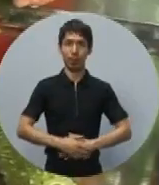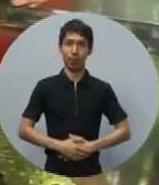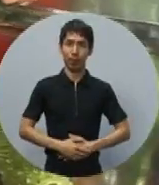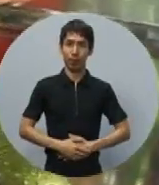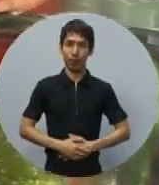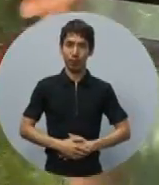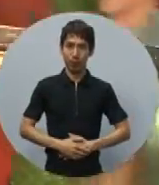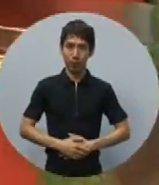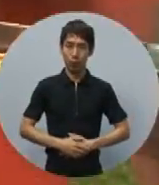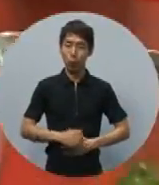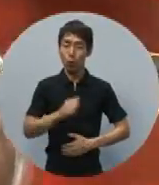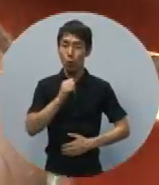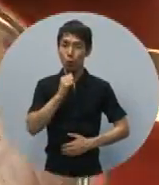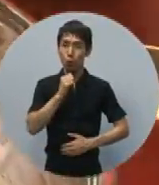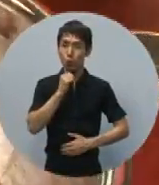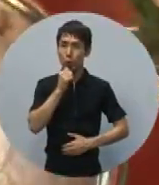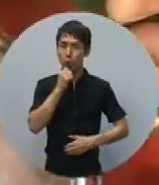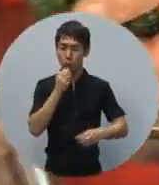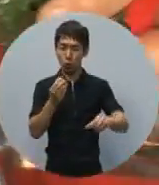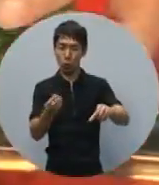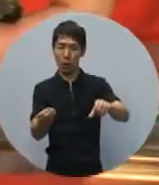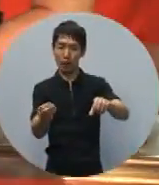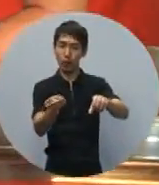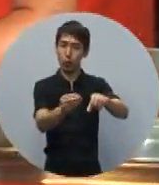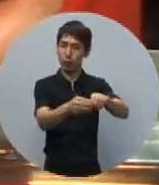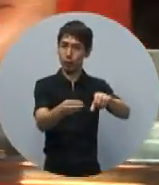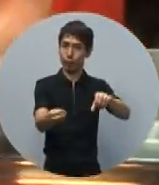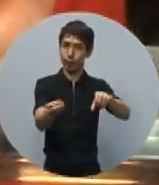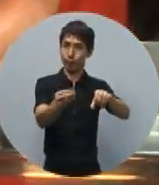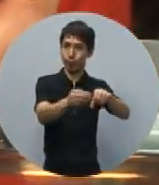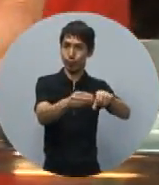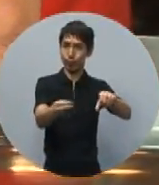かき混ぜた具材をゴーヤに少しずつ詰めます。